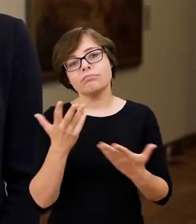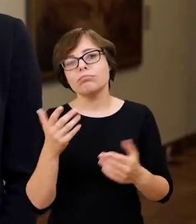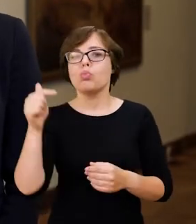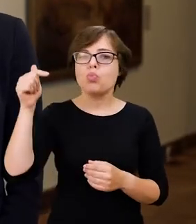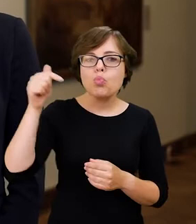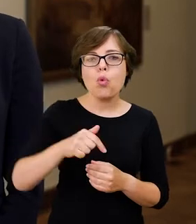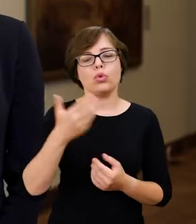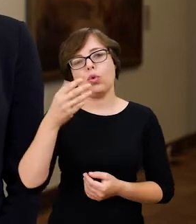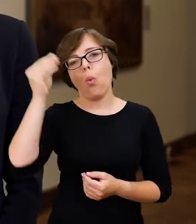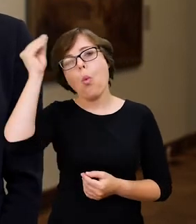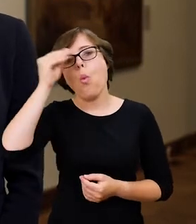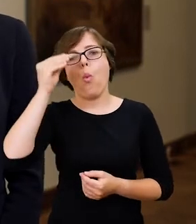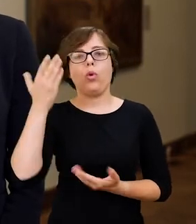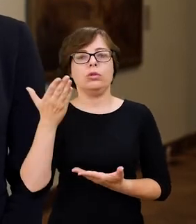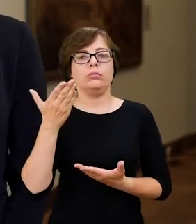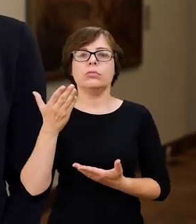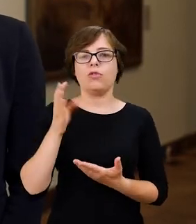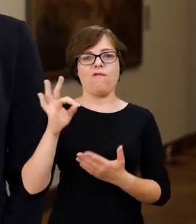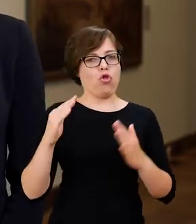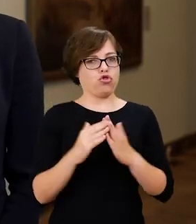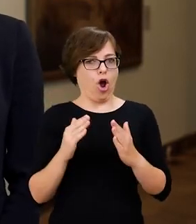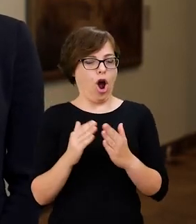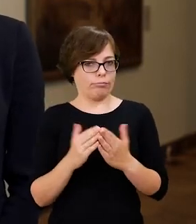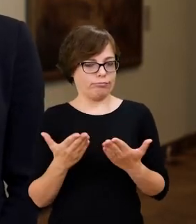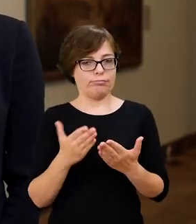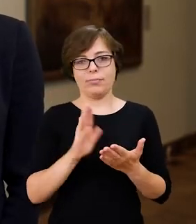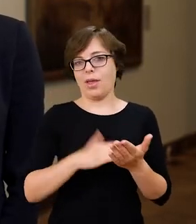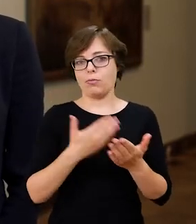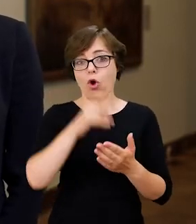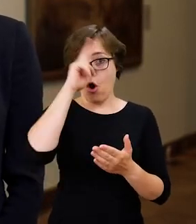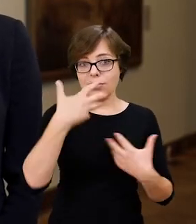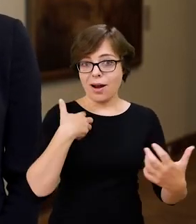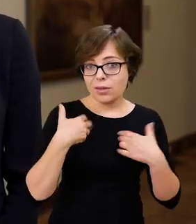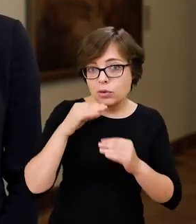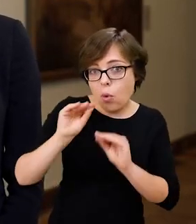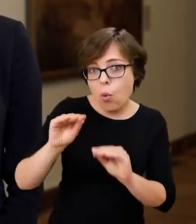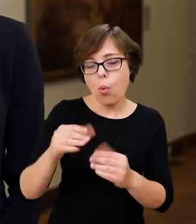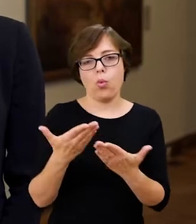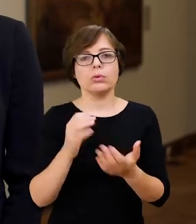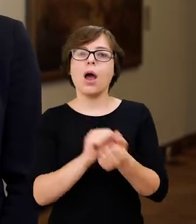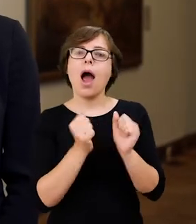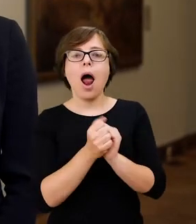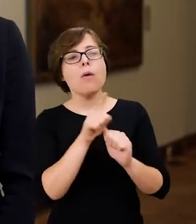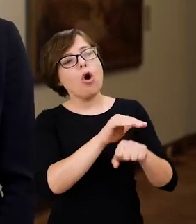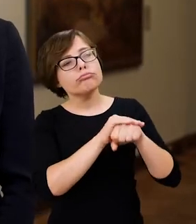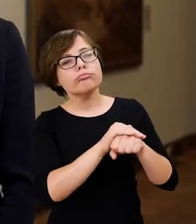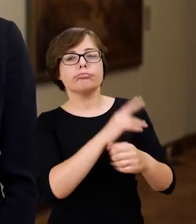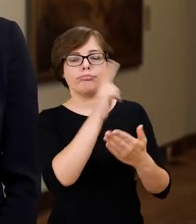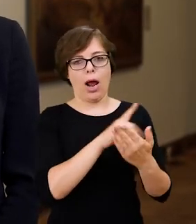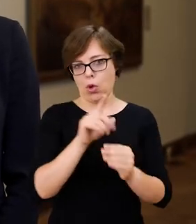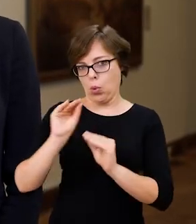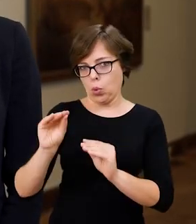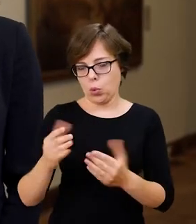kobiety odbierały naukę w swoich domach od ojców artystów lub zaprzyjaźnionych